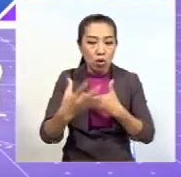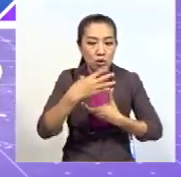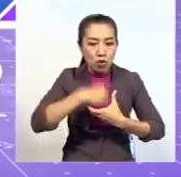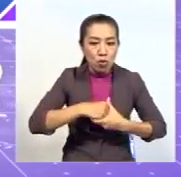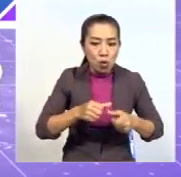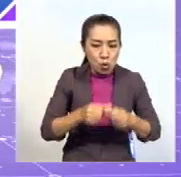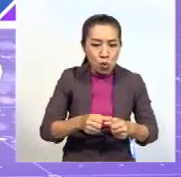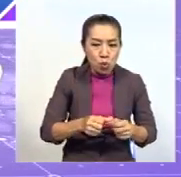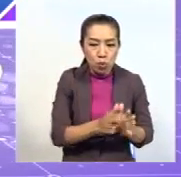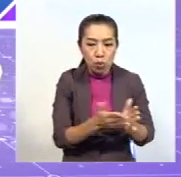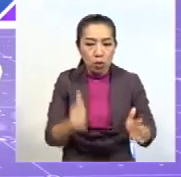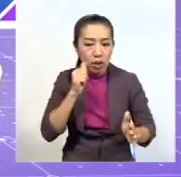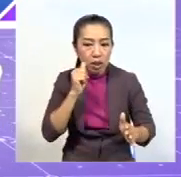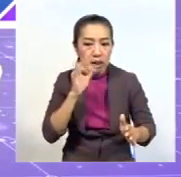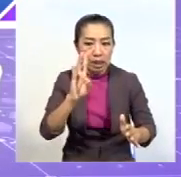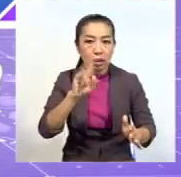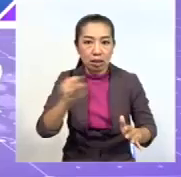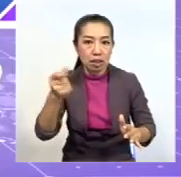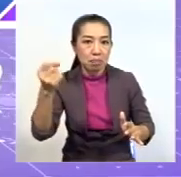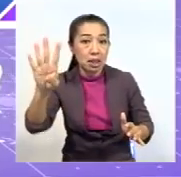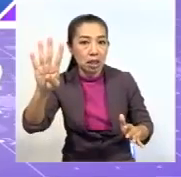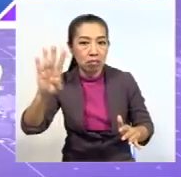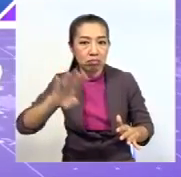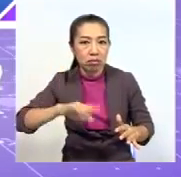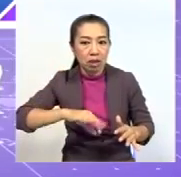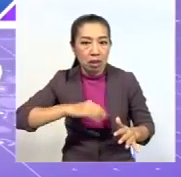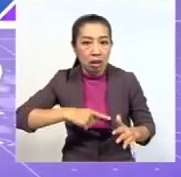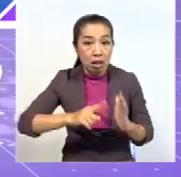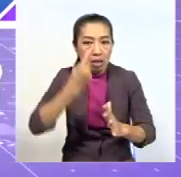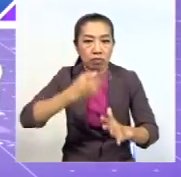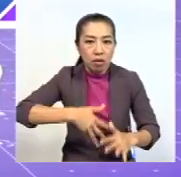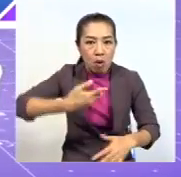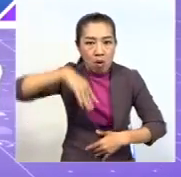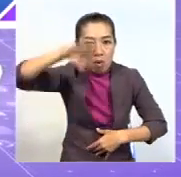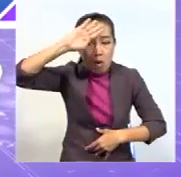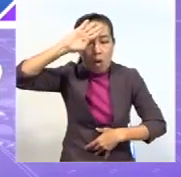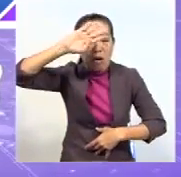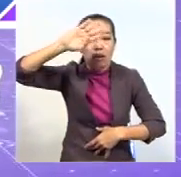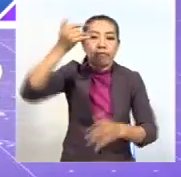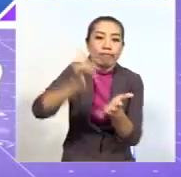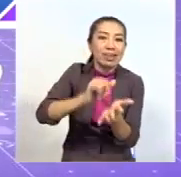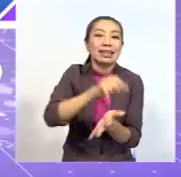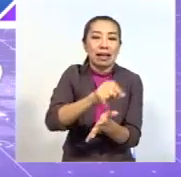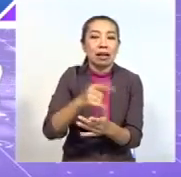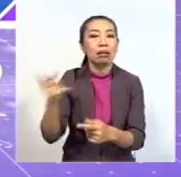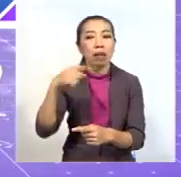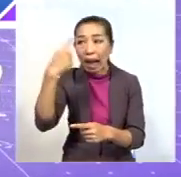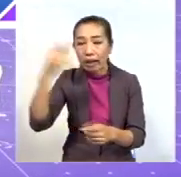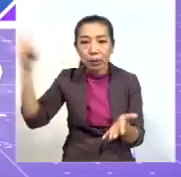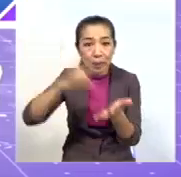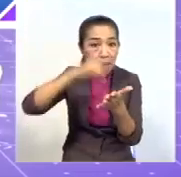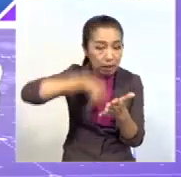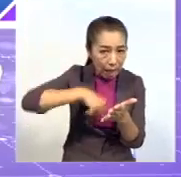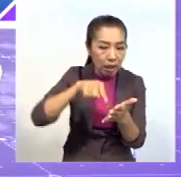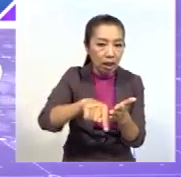ะนั้นนั่นหมายความว่าคนที่เดินทางกลับมาจากพื้นที่เสี่ยงนะครับ แล้วมามีอาการไข้กับอาการระบบทางเดินหายใจ